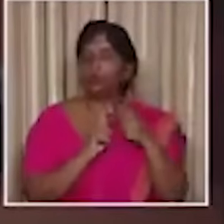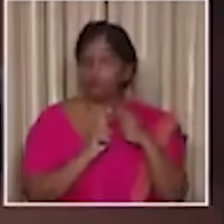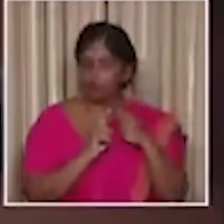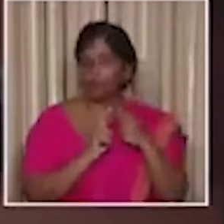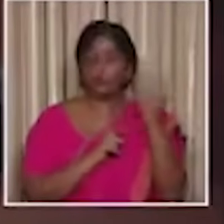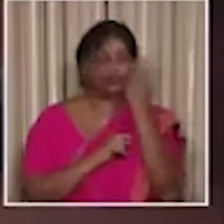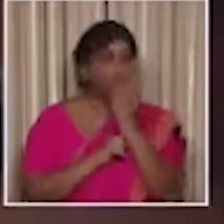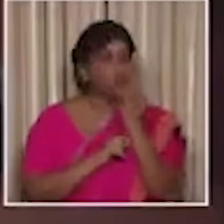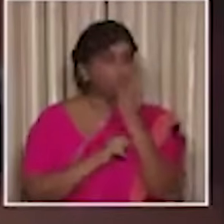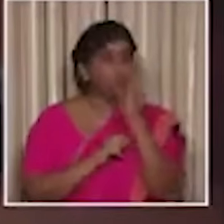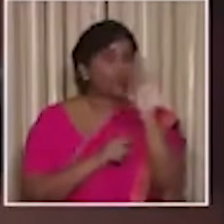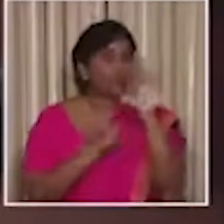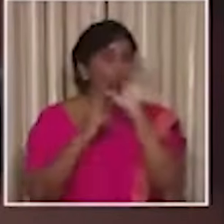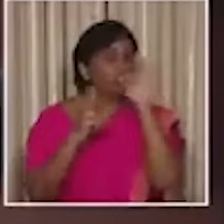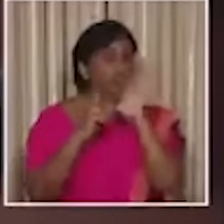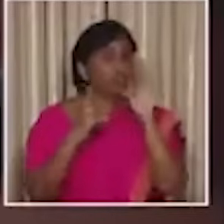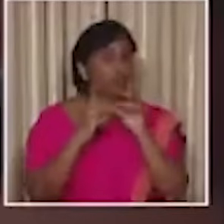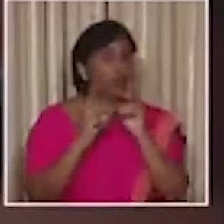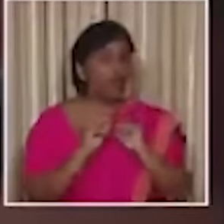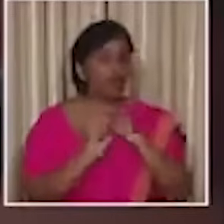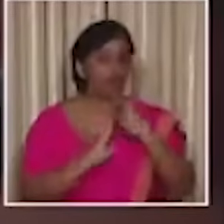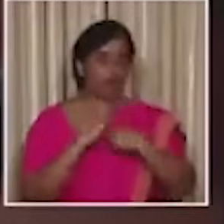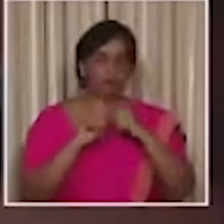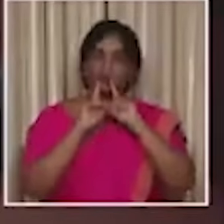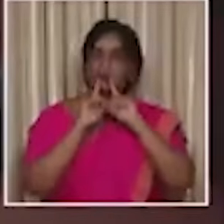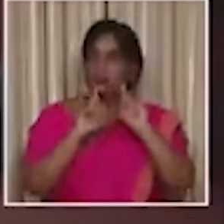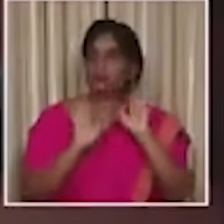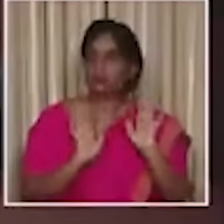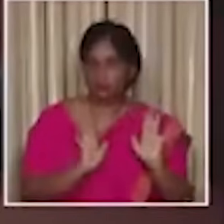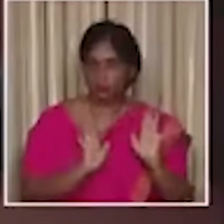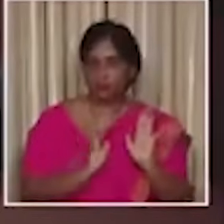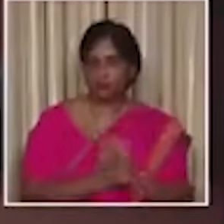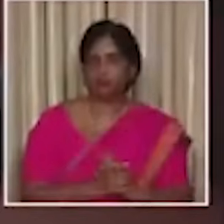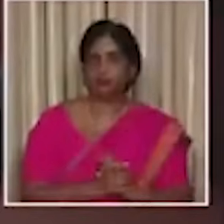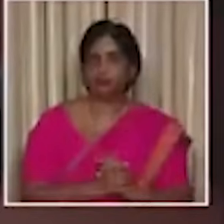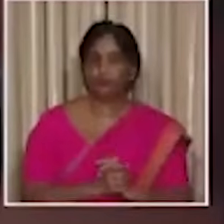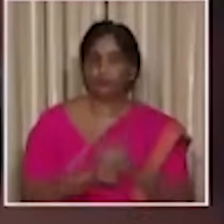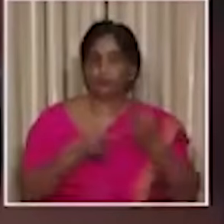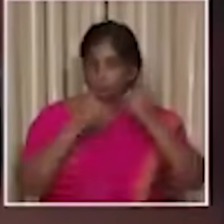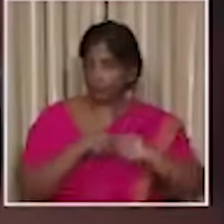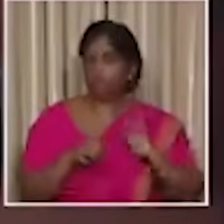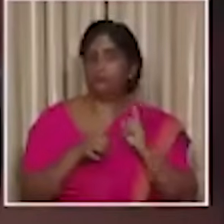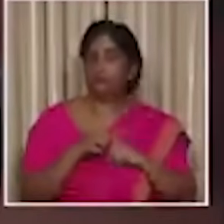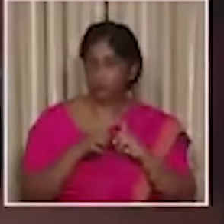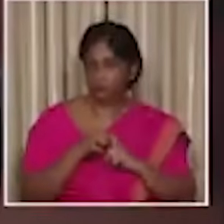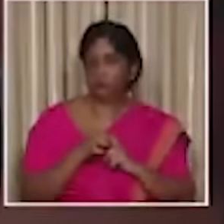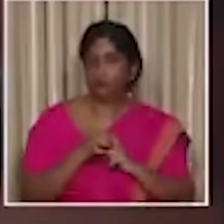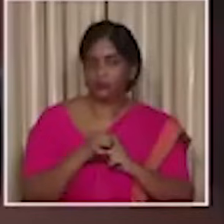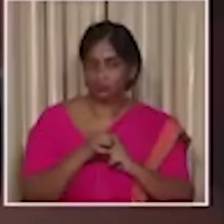තුන් දෙනා තෝරාගත්තේ කොහොමද කියන එක රටට ඉලිදරව් කළ යුතුයි. ඊළඟ තියෙන ප්‍රශ්නේ ගරු මන්ත්‍රීතුමීනි